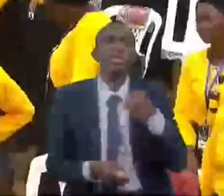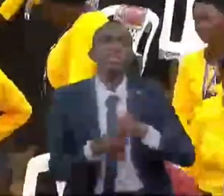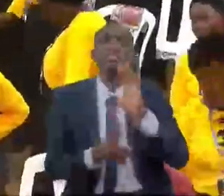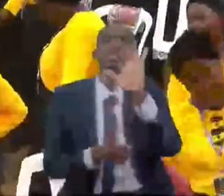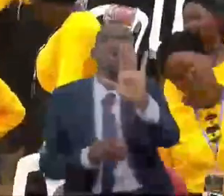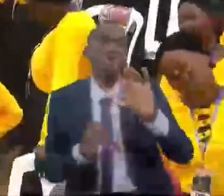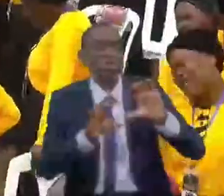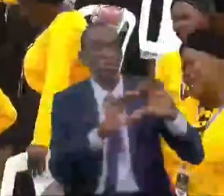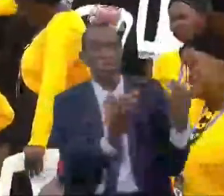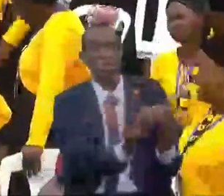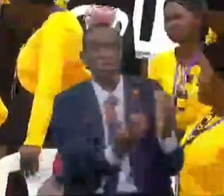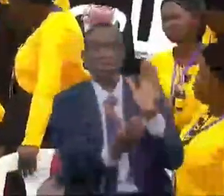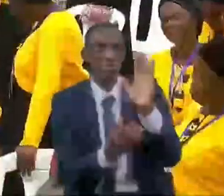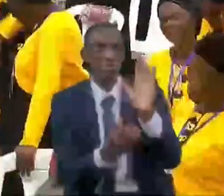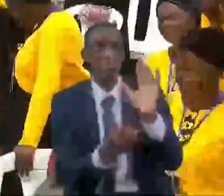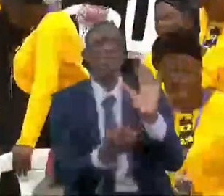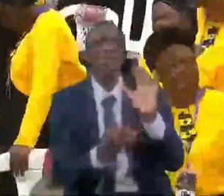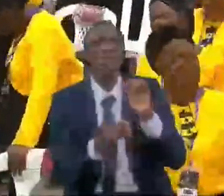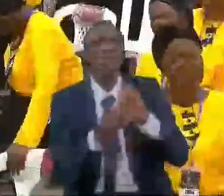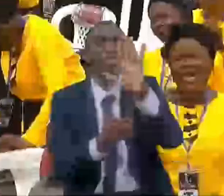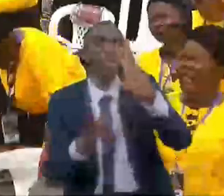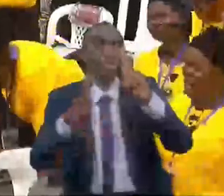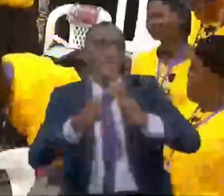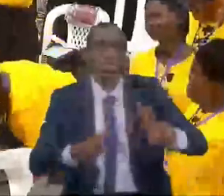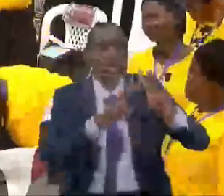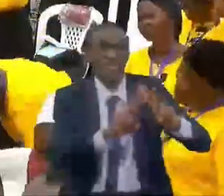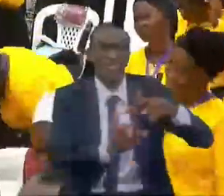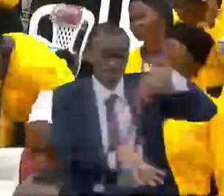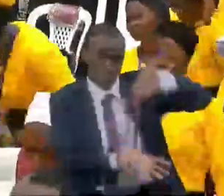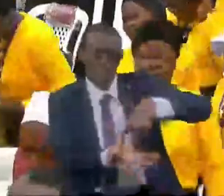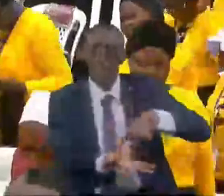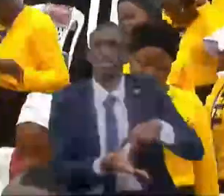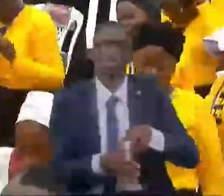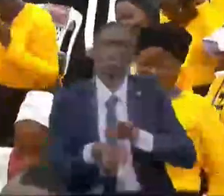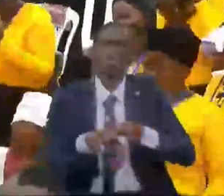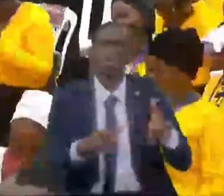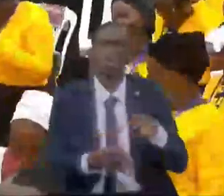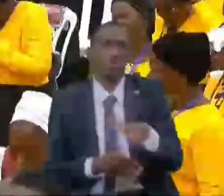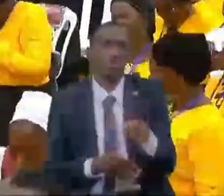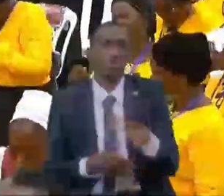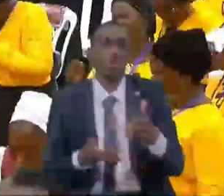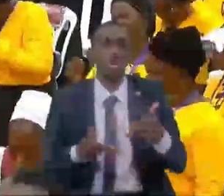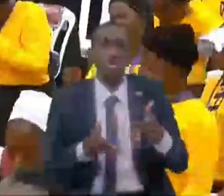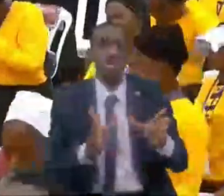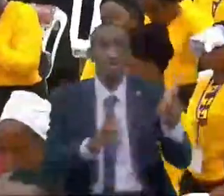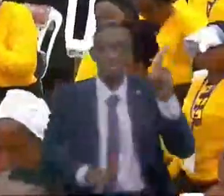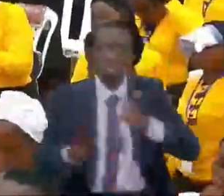communauté, tiens ferme. Au village, tenez ferme. qu'il sache